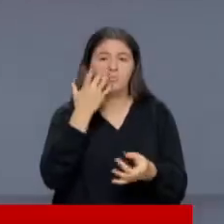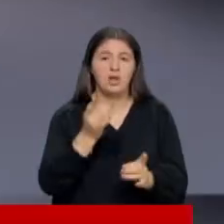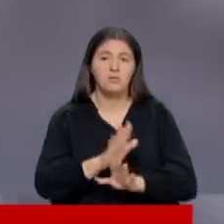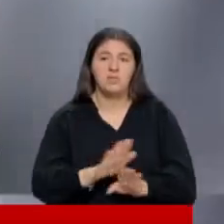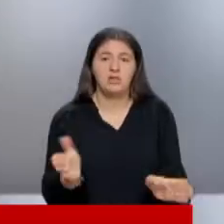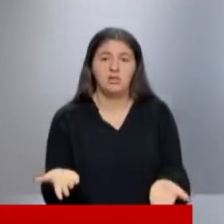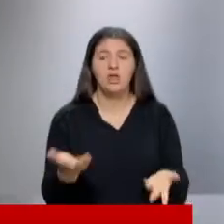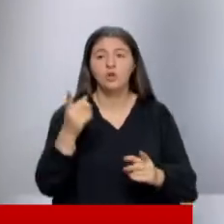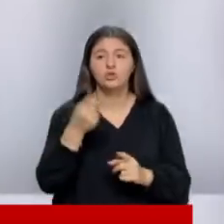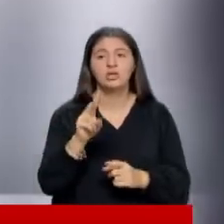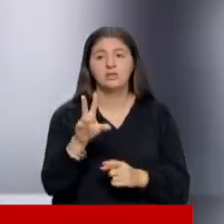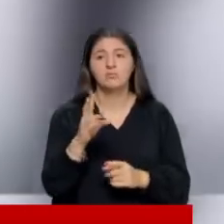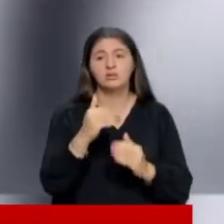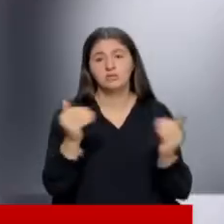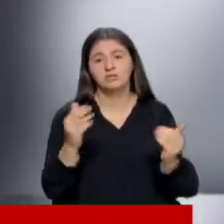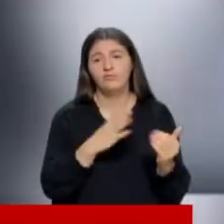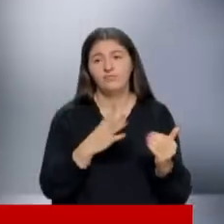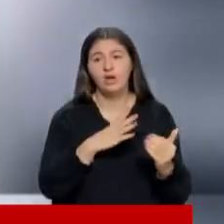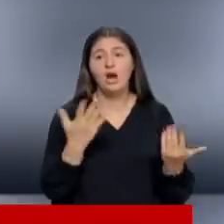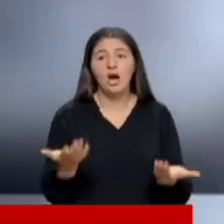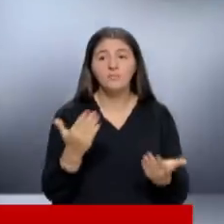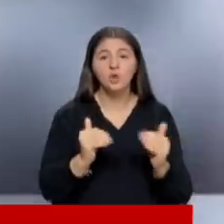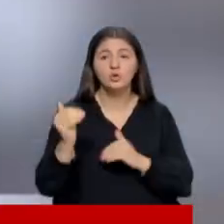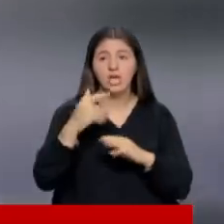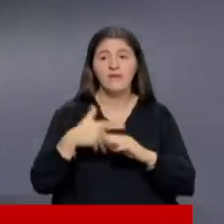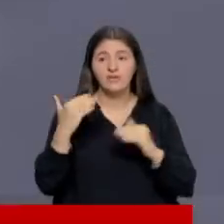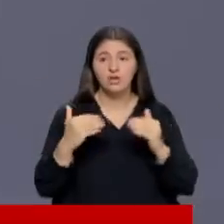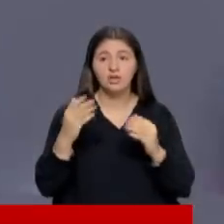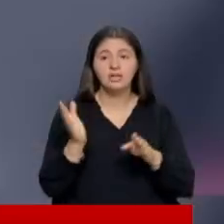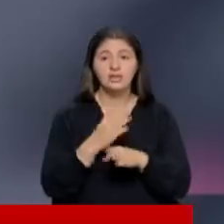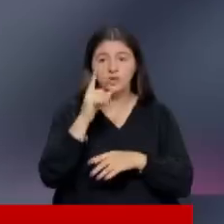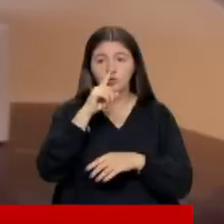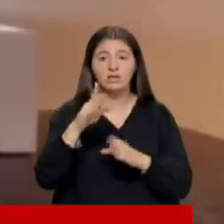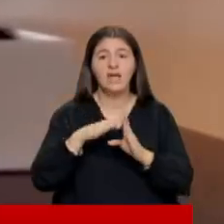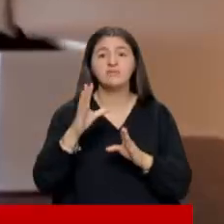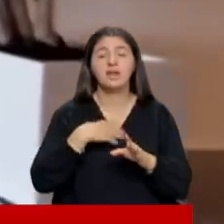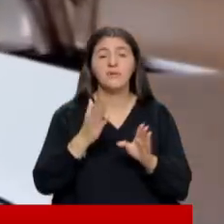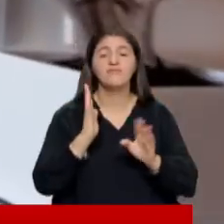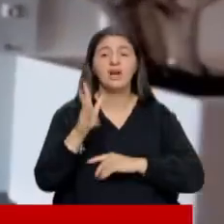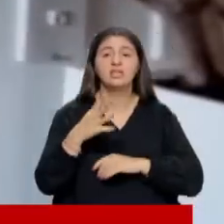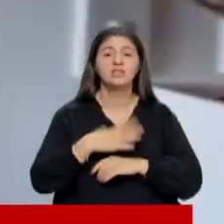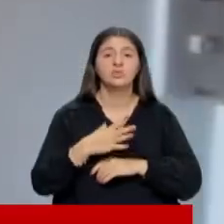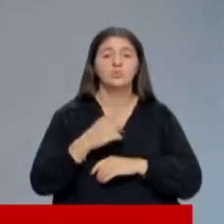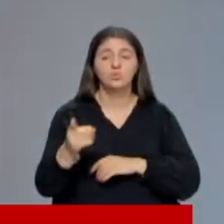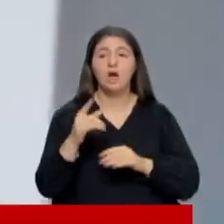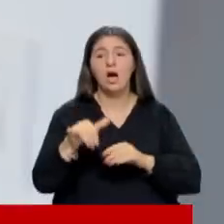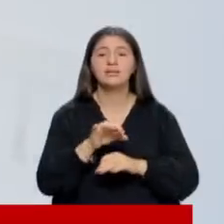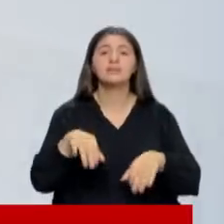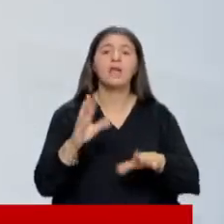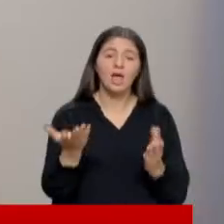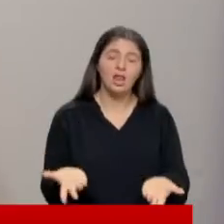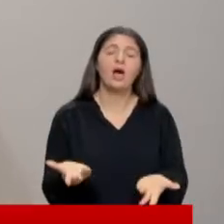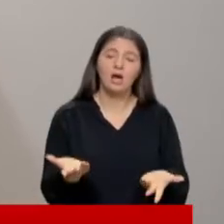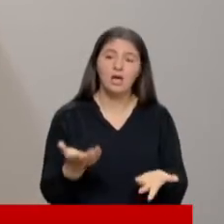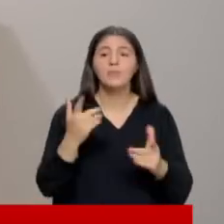belirlenmiş durumda %25 sınırı var Ancak yüksek enflasyon sebebiyle ev sahibi fazlasını istiyor haksız değil